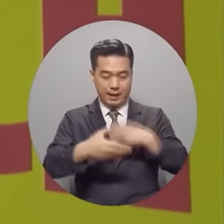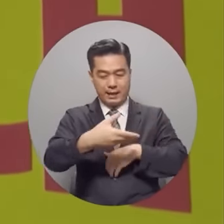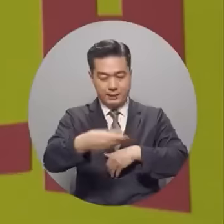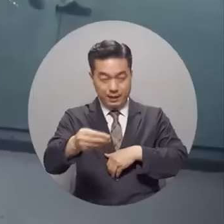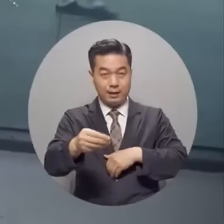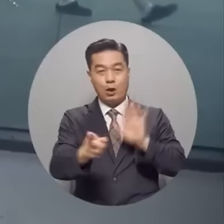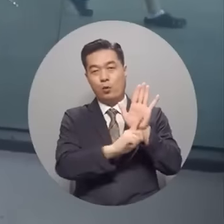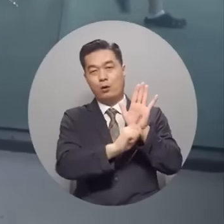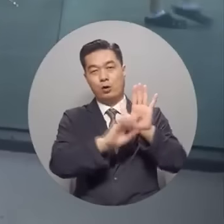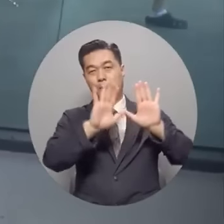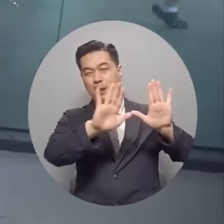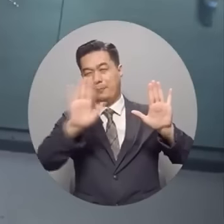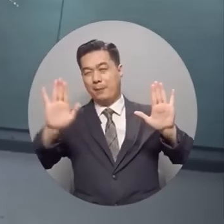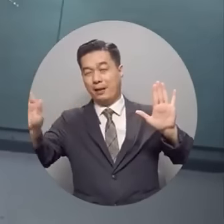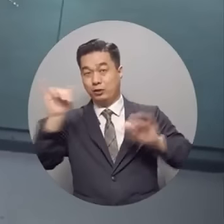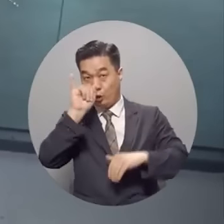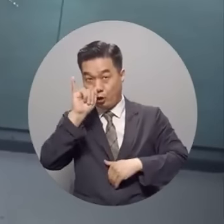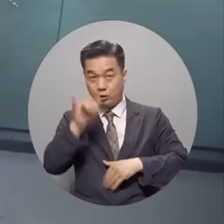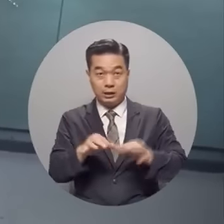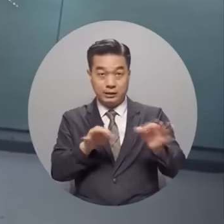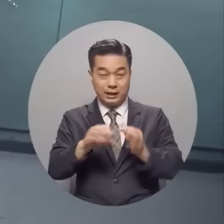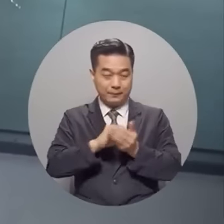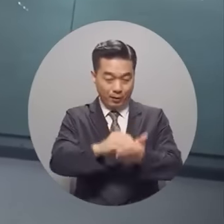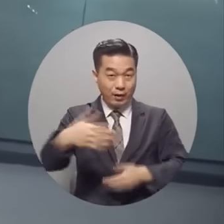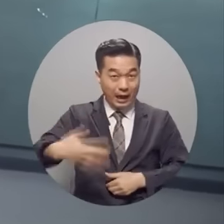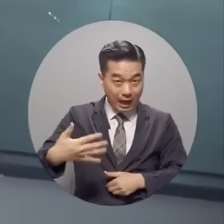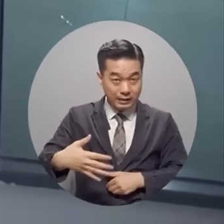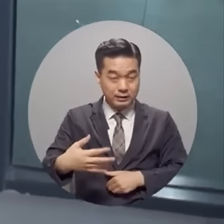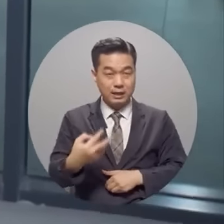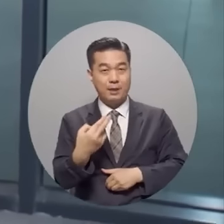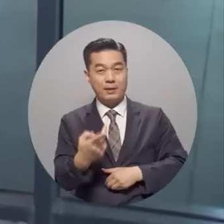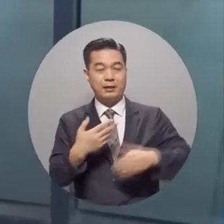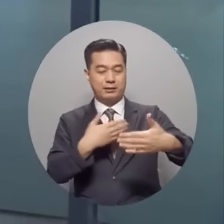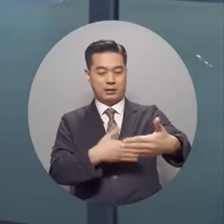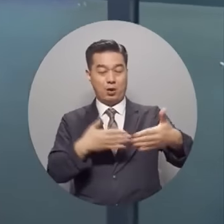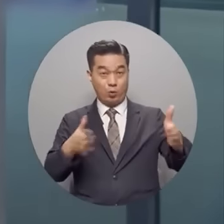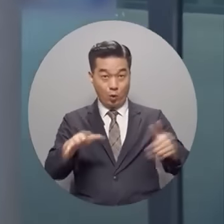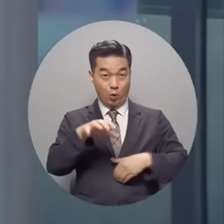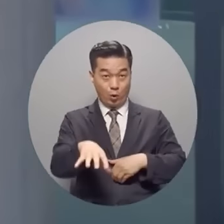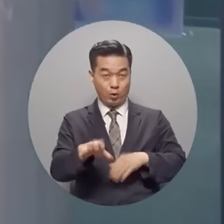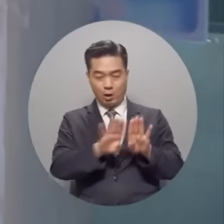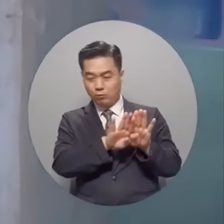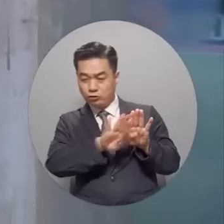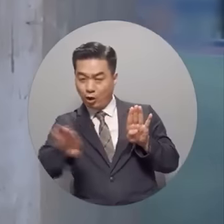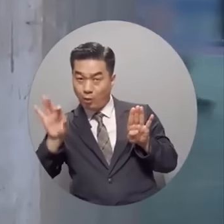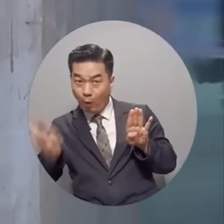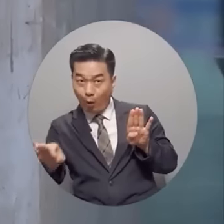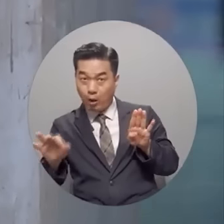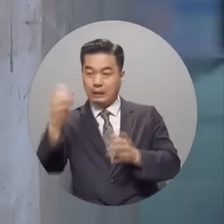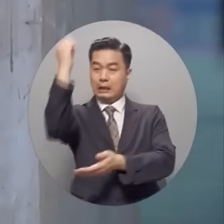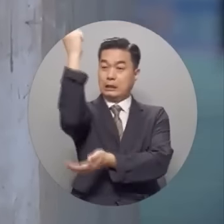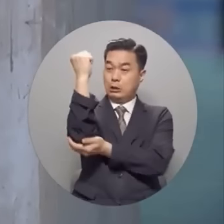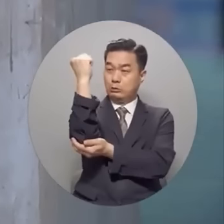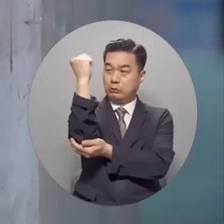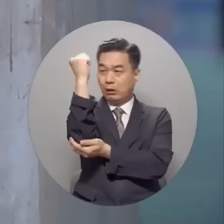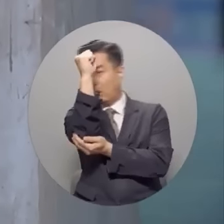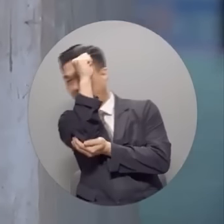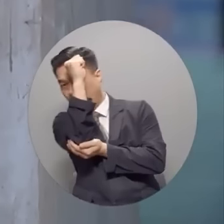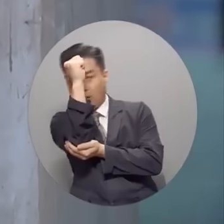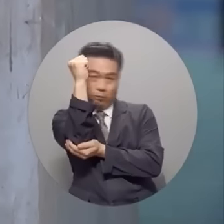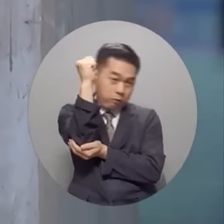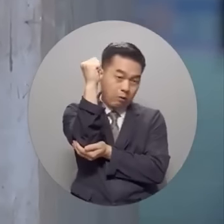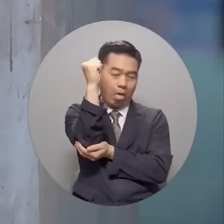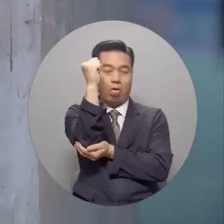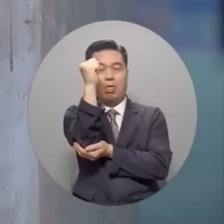붙었습니다. 아직 상가가 입점하지 않은 빈 호실인데요. 문을 열고 들어와 보니 이렇게 커다란 정사각형 기둥